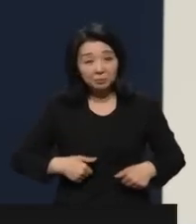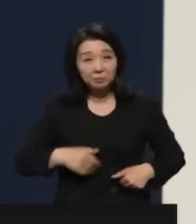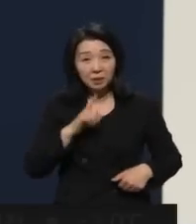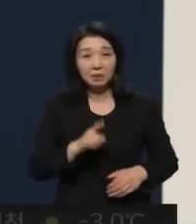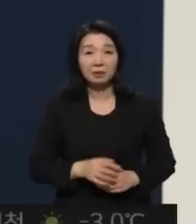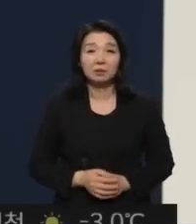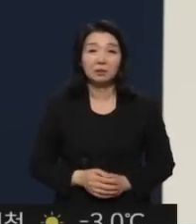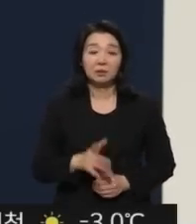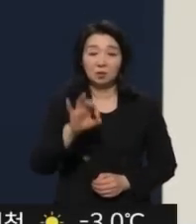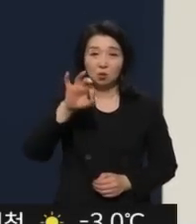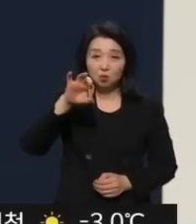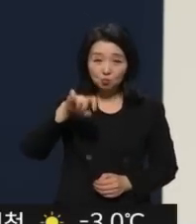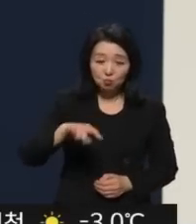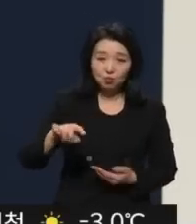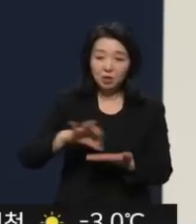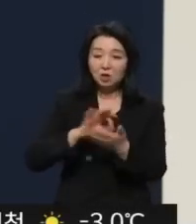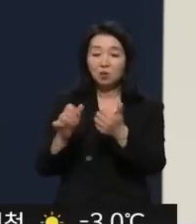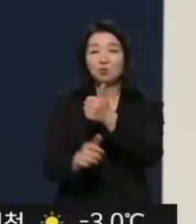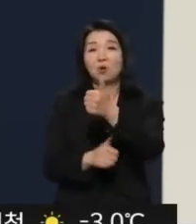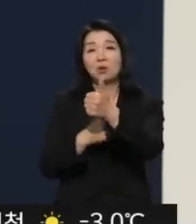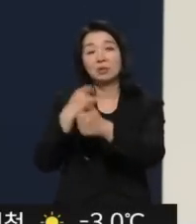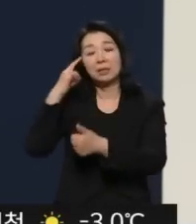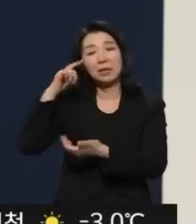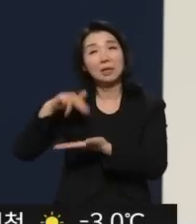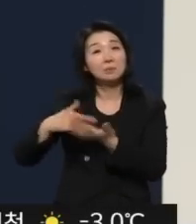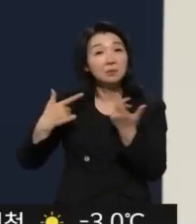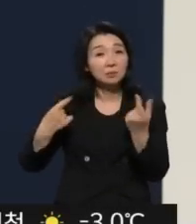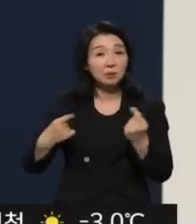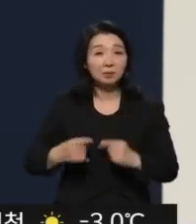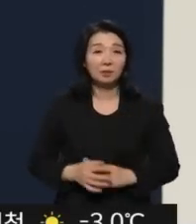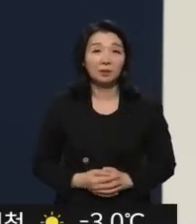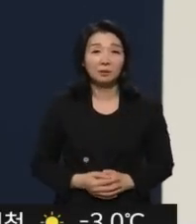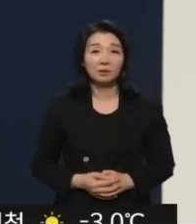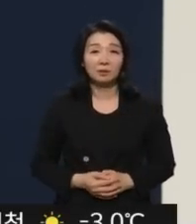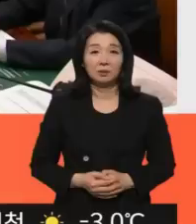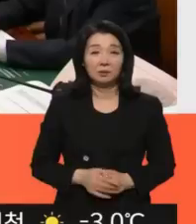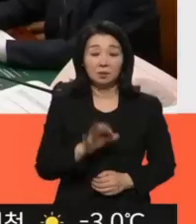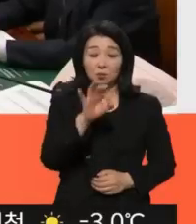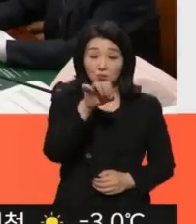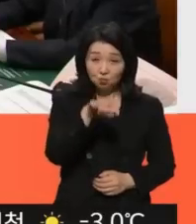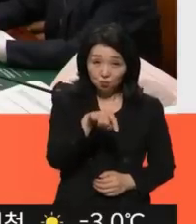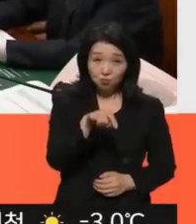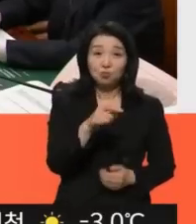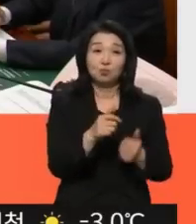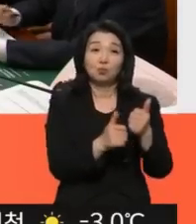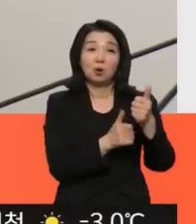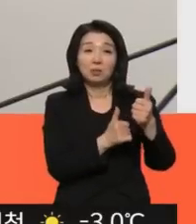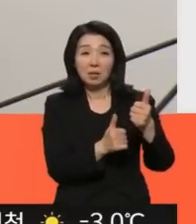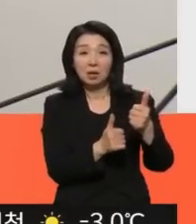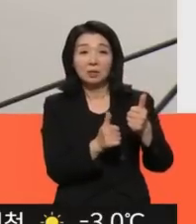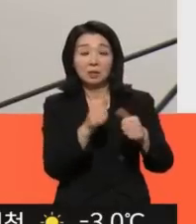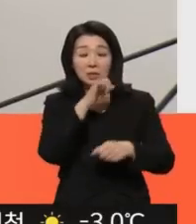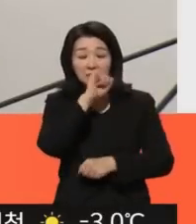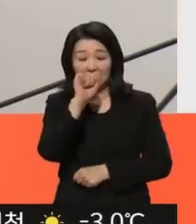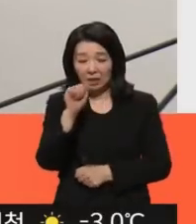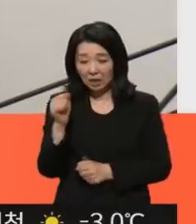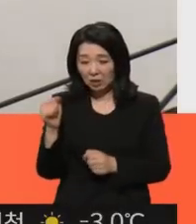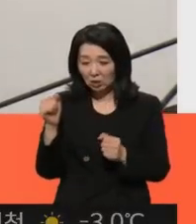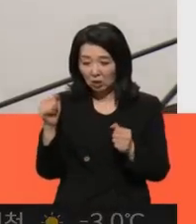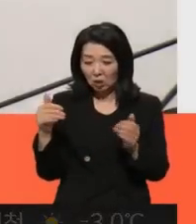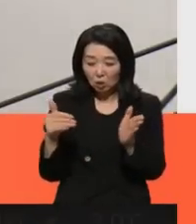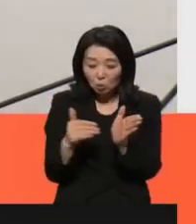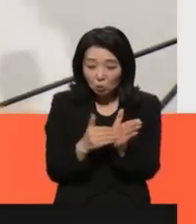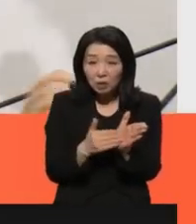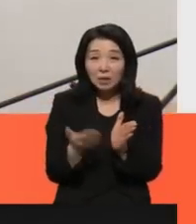생각인데요. 우원식 예결위원장도 같은 생각을 밝혔습니다. 그러면서 우 위원장은 예산 소위 종료를 코앞에 두고도